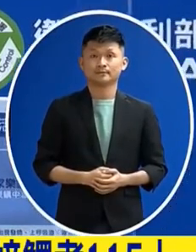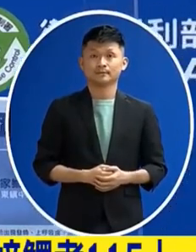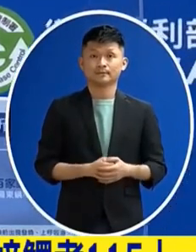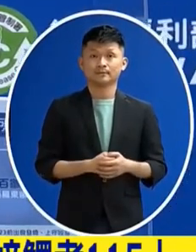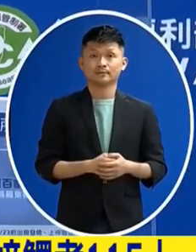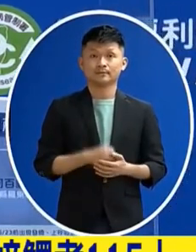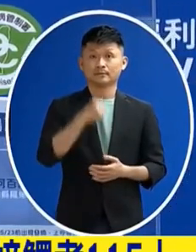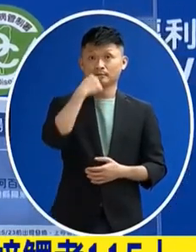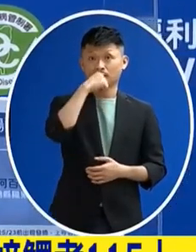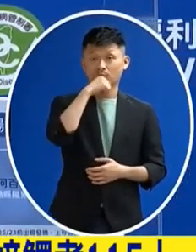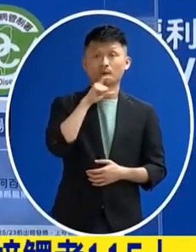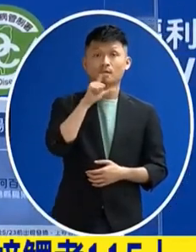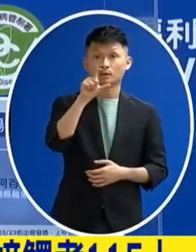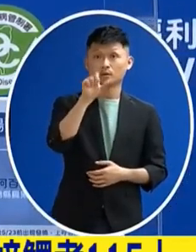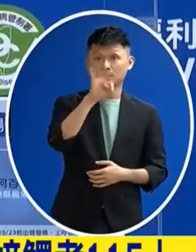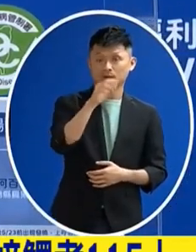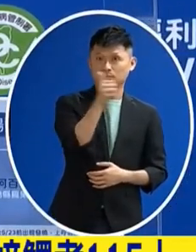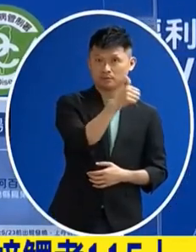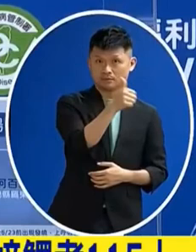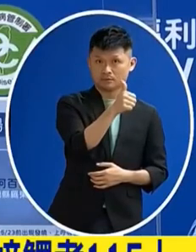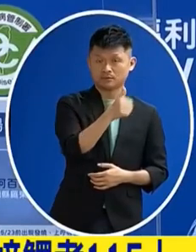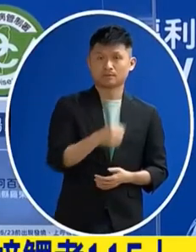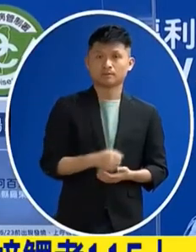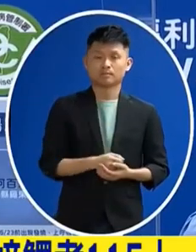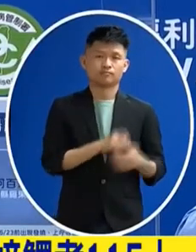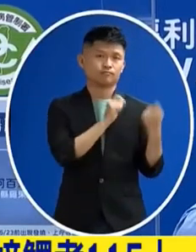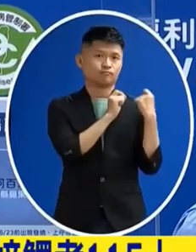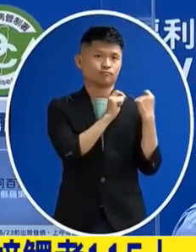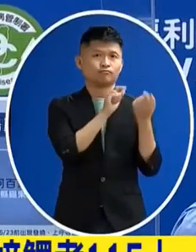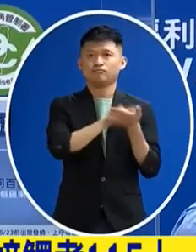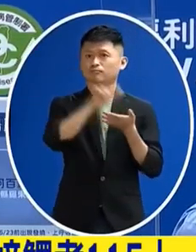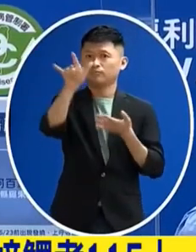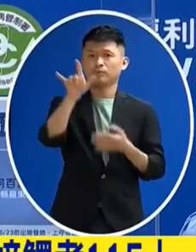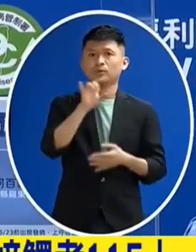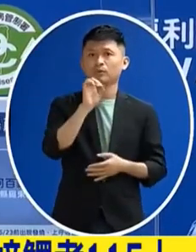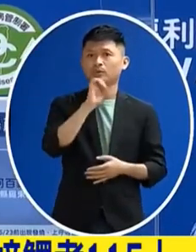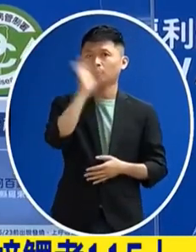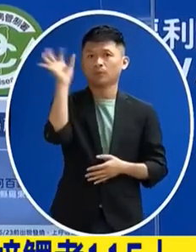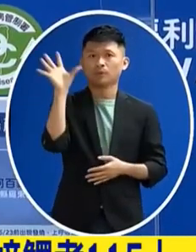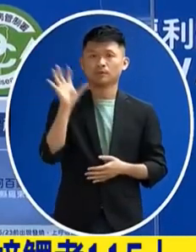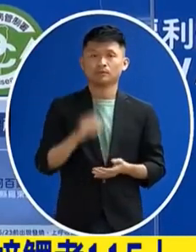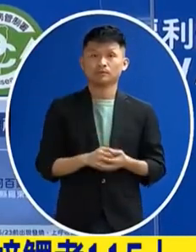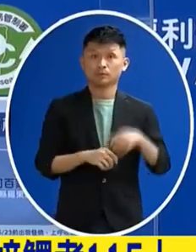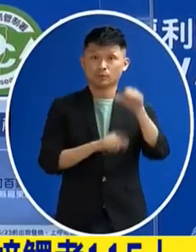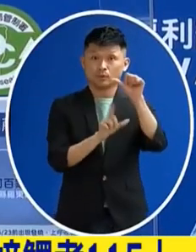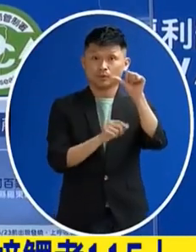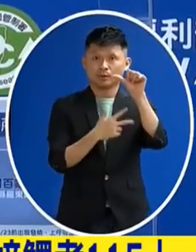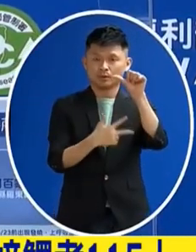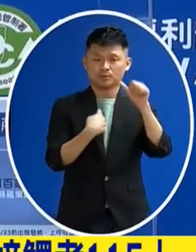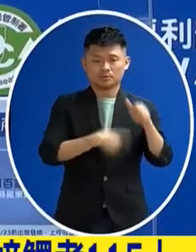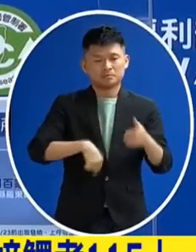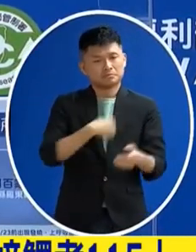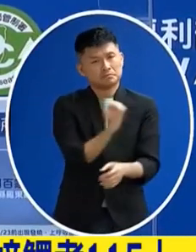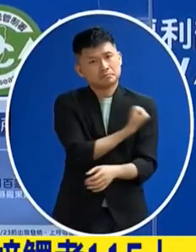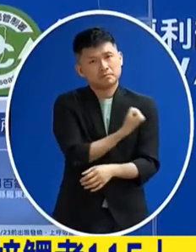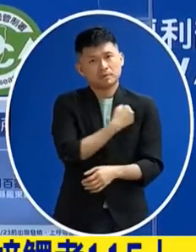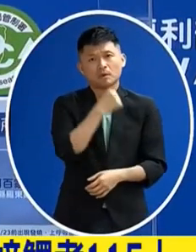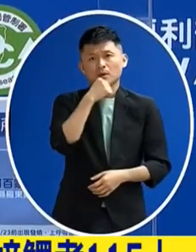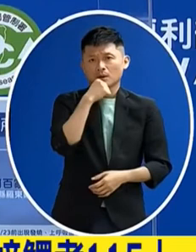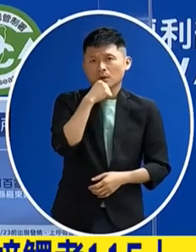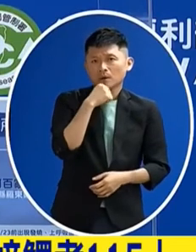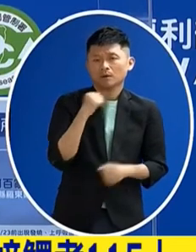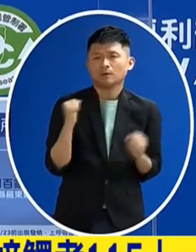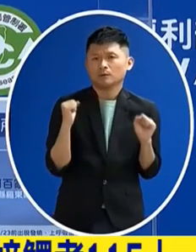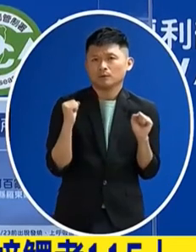12013是本国籍60多岁的男性，那也是近期没有出国史，5月7日出现疲倦、咳嗽、畏寒等